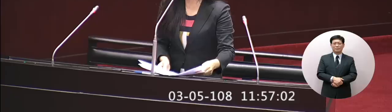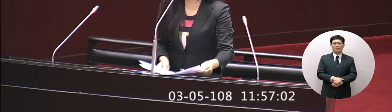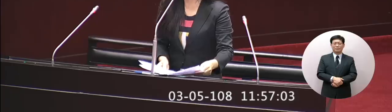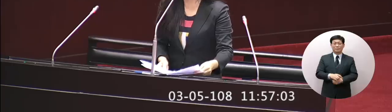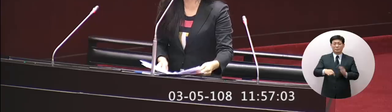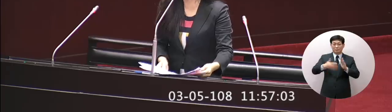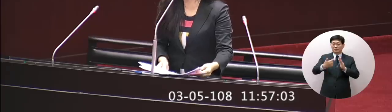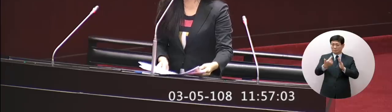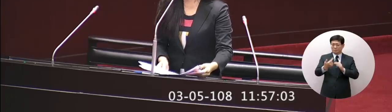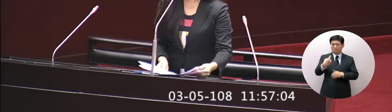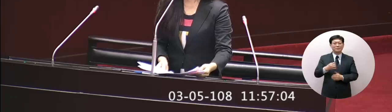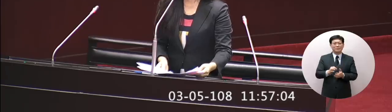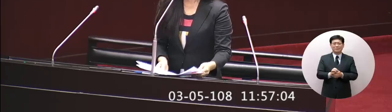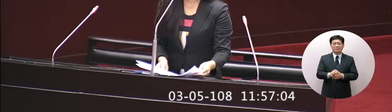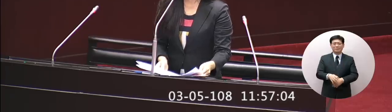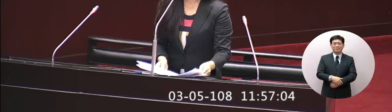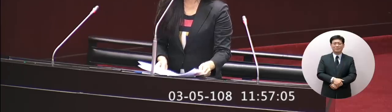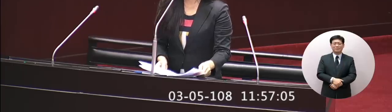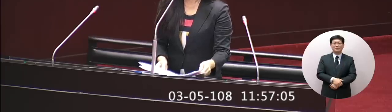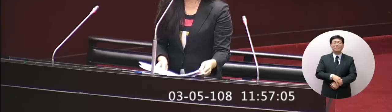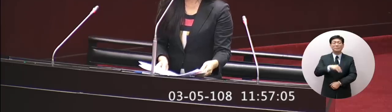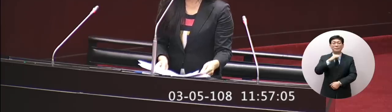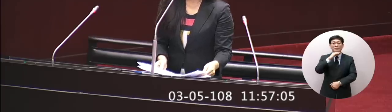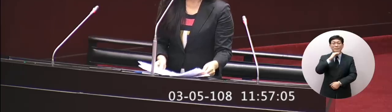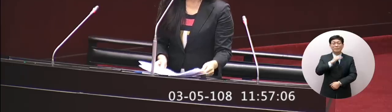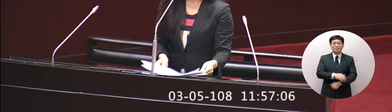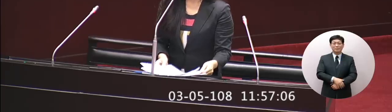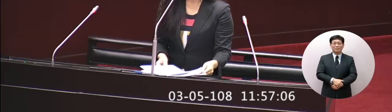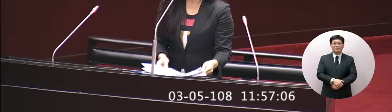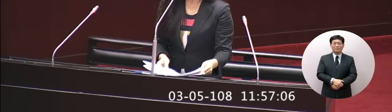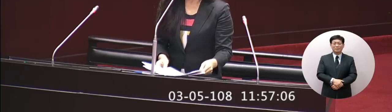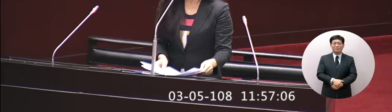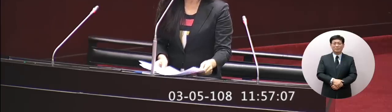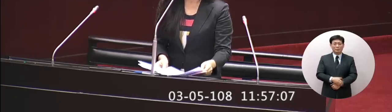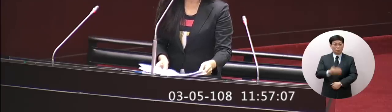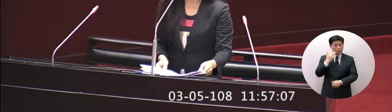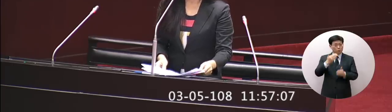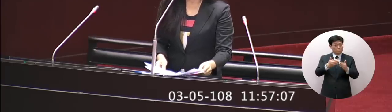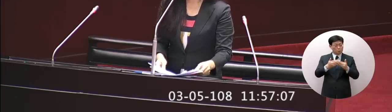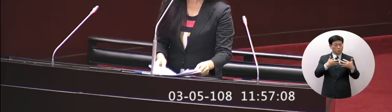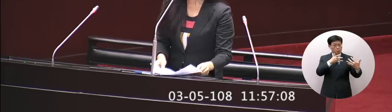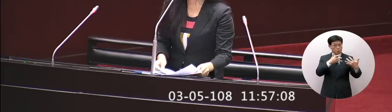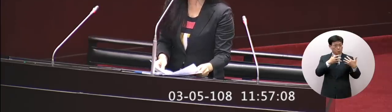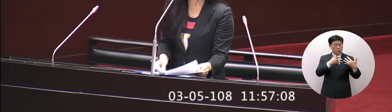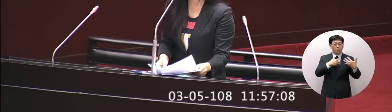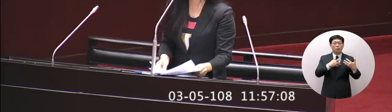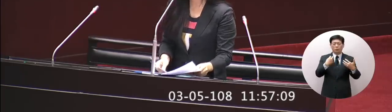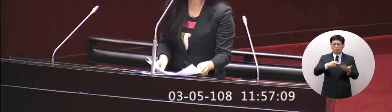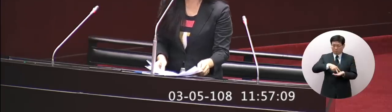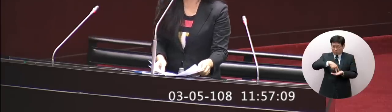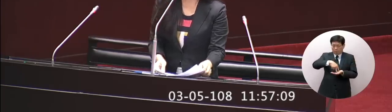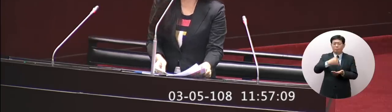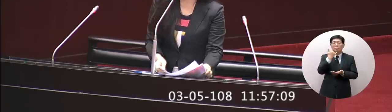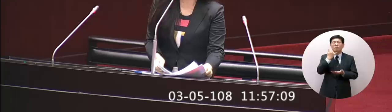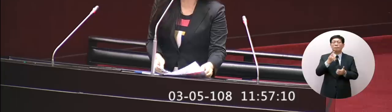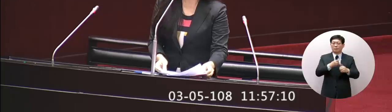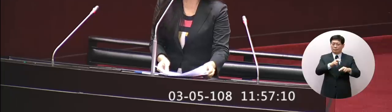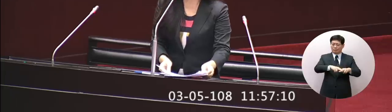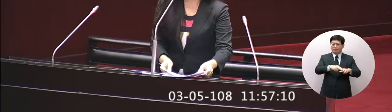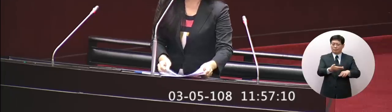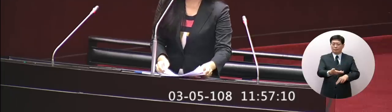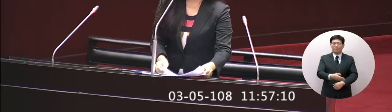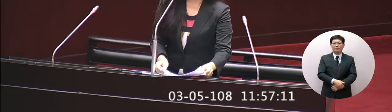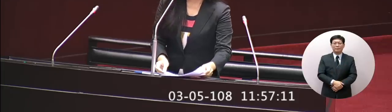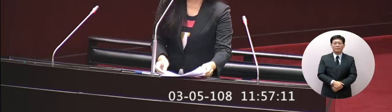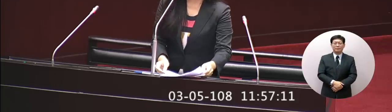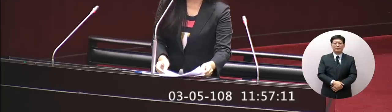院长慢慢来哈。等一下，有需要答询的时候再站起来就好。院长可以先请